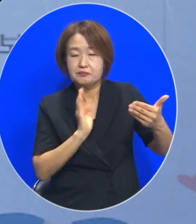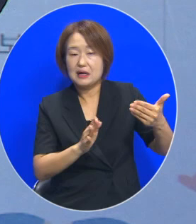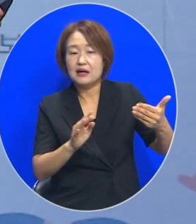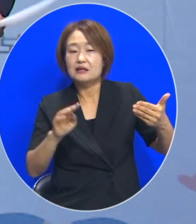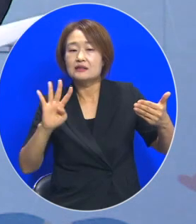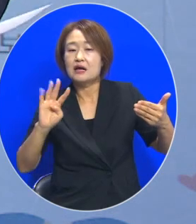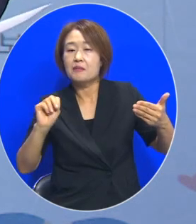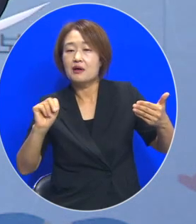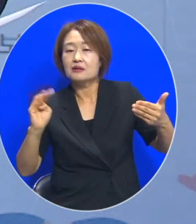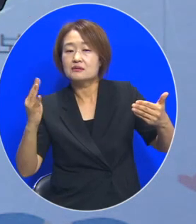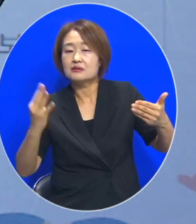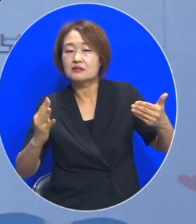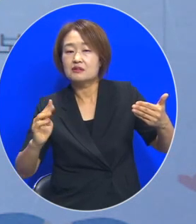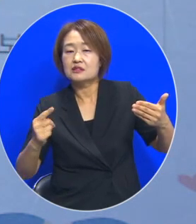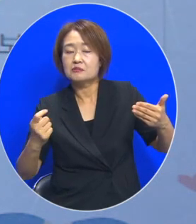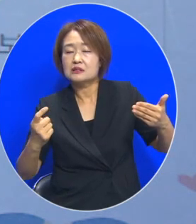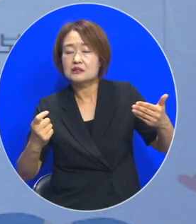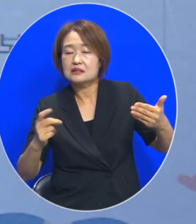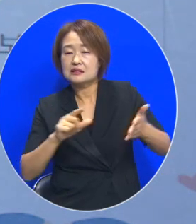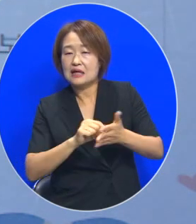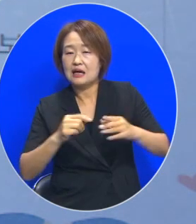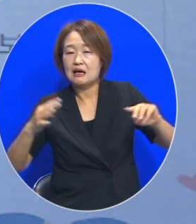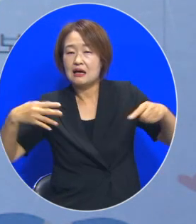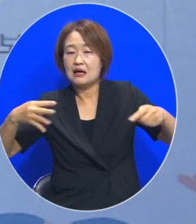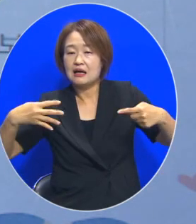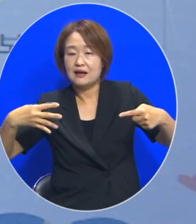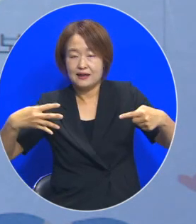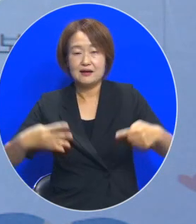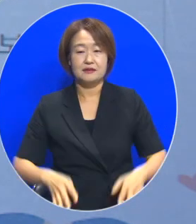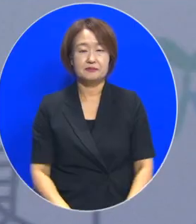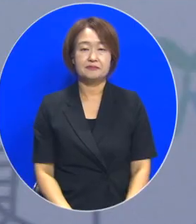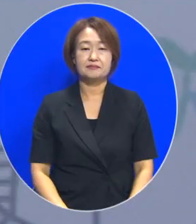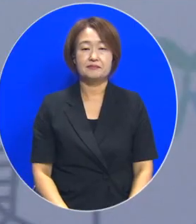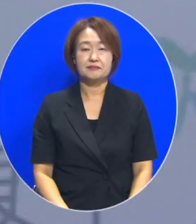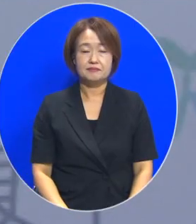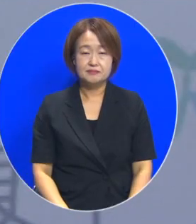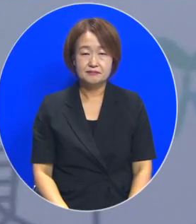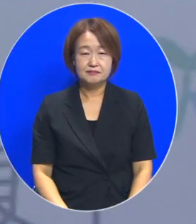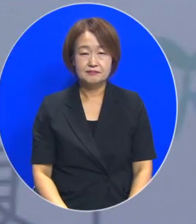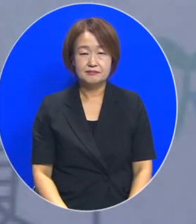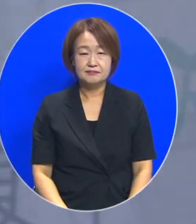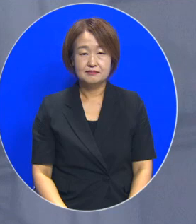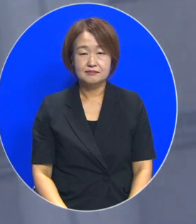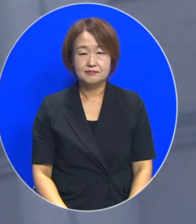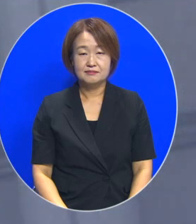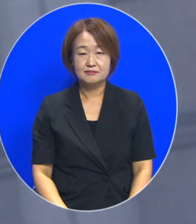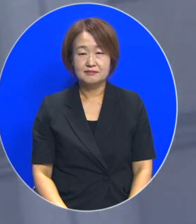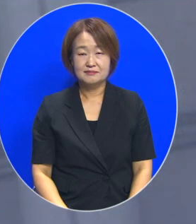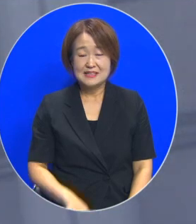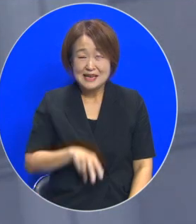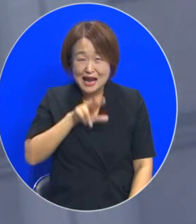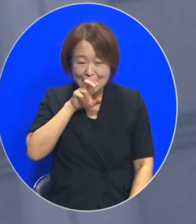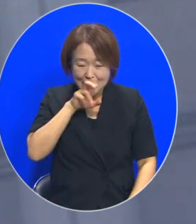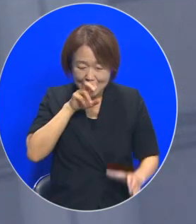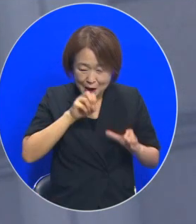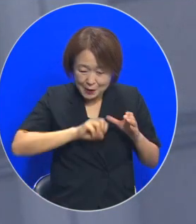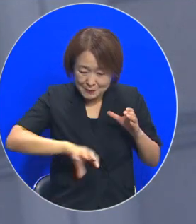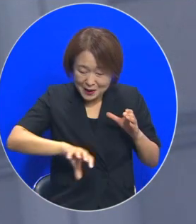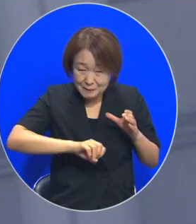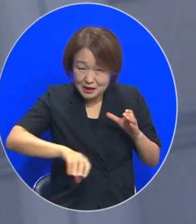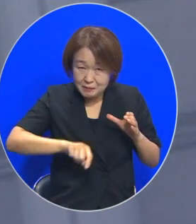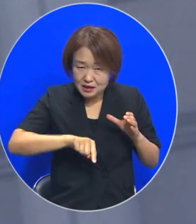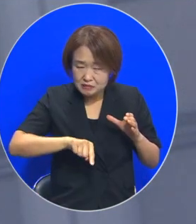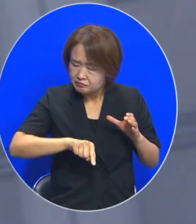곳에서 4만여 곳으로 4배 이상 늘어나는 겁니다 새는 나라 곳간과의 전쟁엔